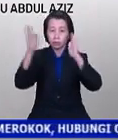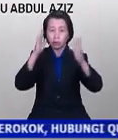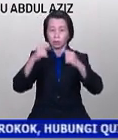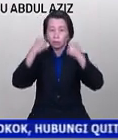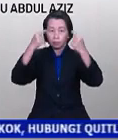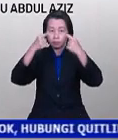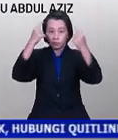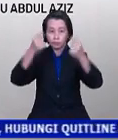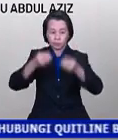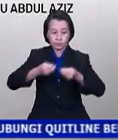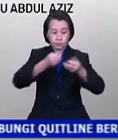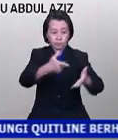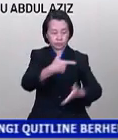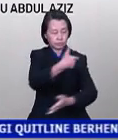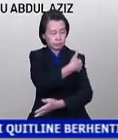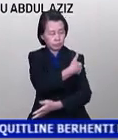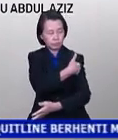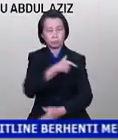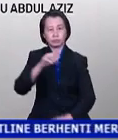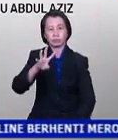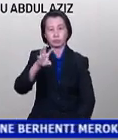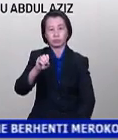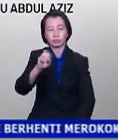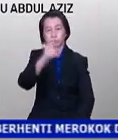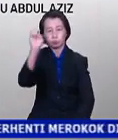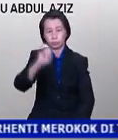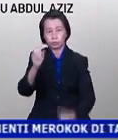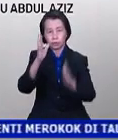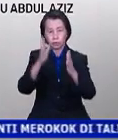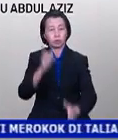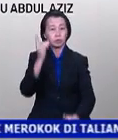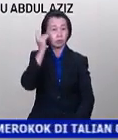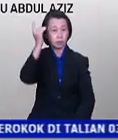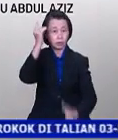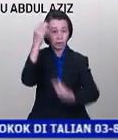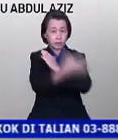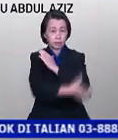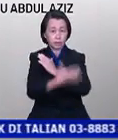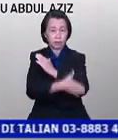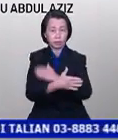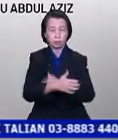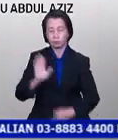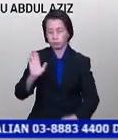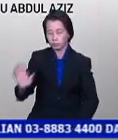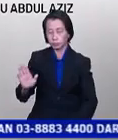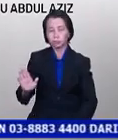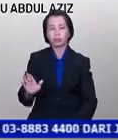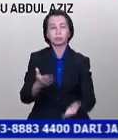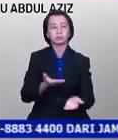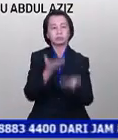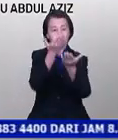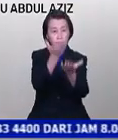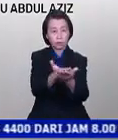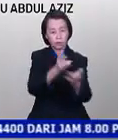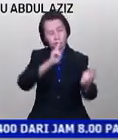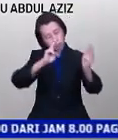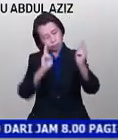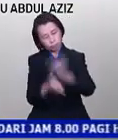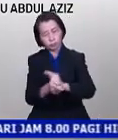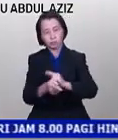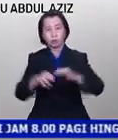berjaya memberikan vaksin kepada 40% penduduk dewasa negara. Beliau yang juga Menteri Kewangan berkata cadangan perubahan